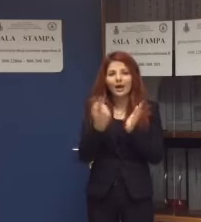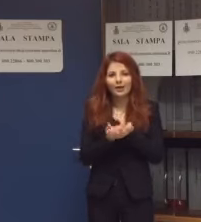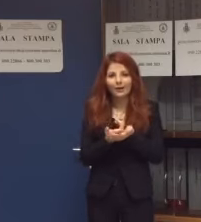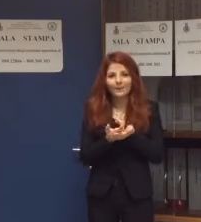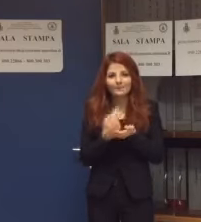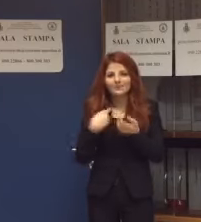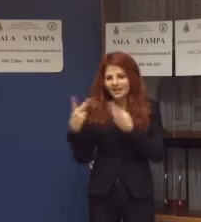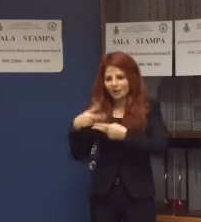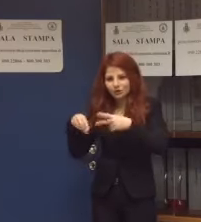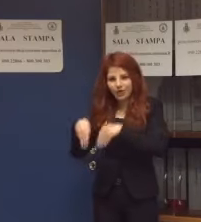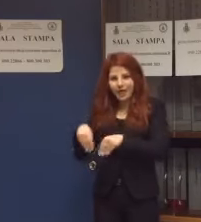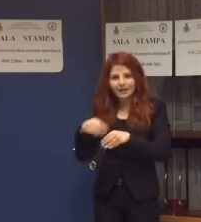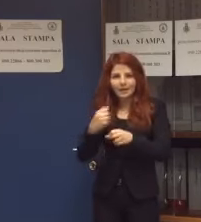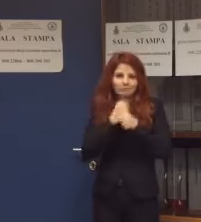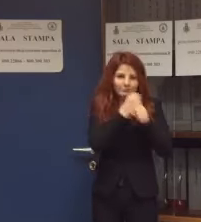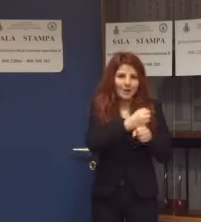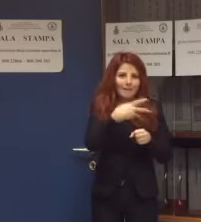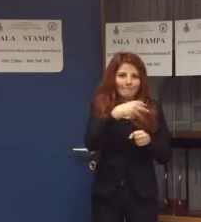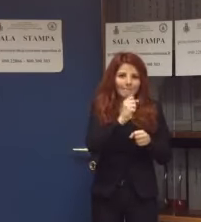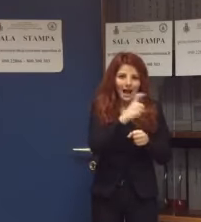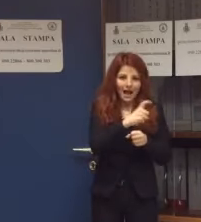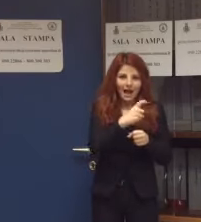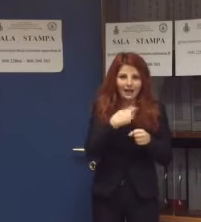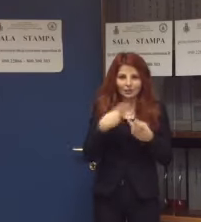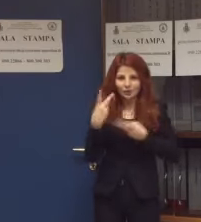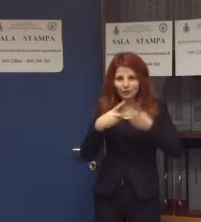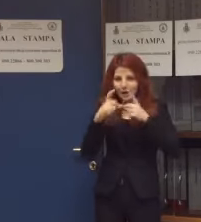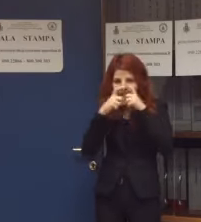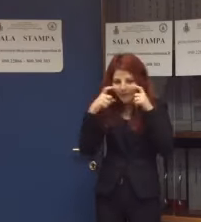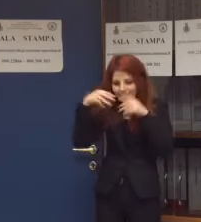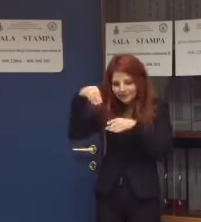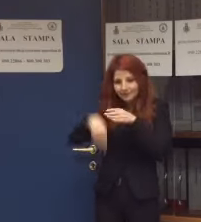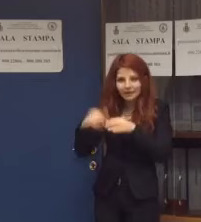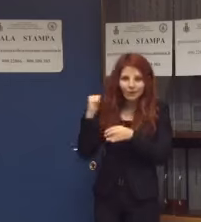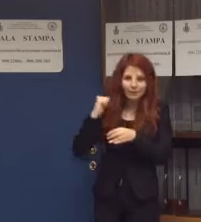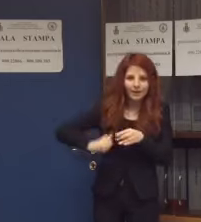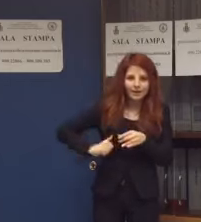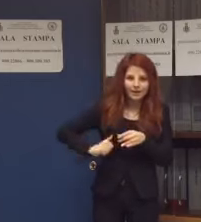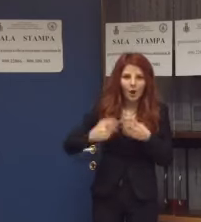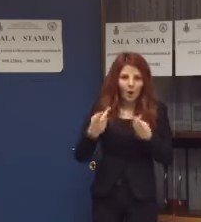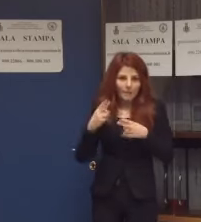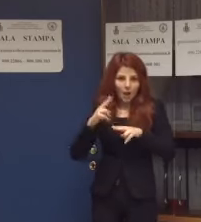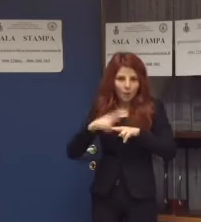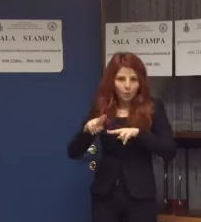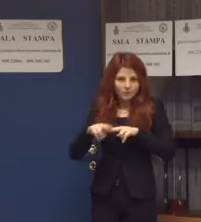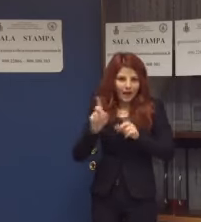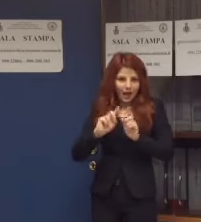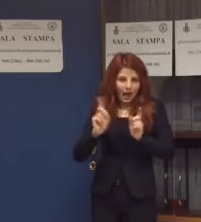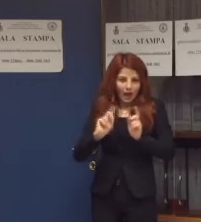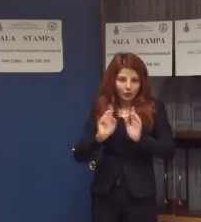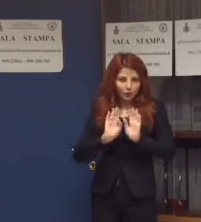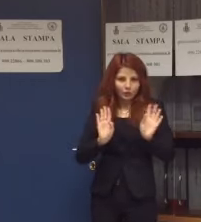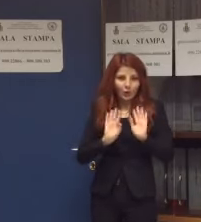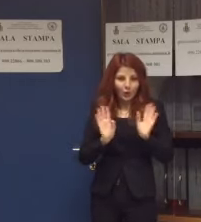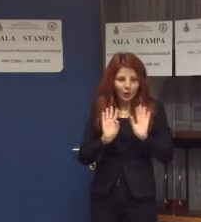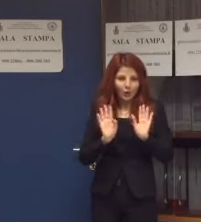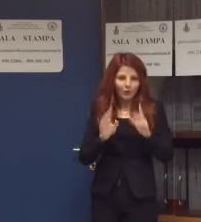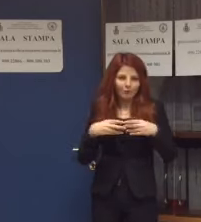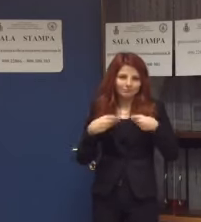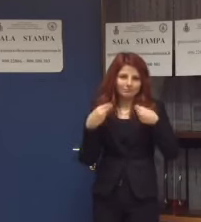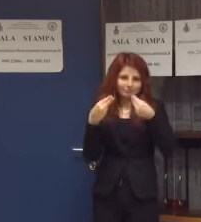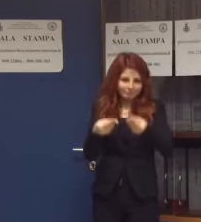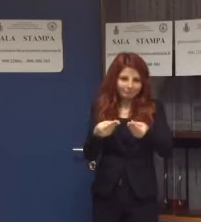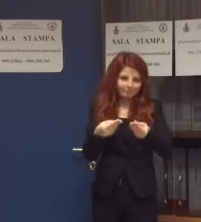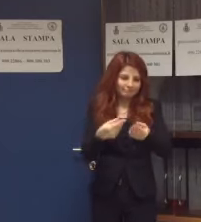la cerco nella mia borsa, nelle tante che mi hanno regalato personalizzate, non ne usavo ovviamente, e te la faremo